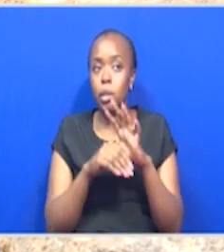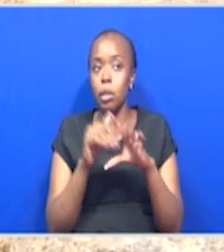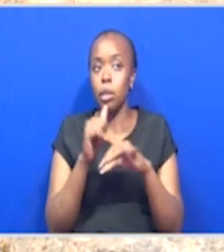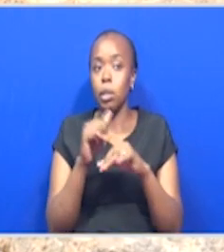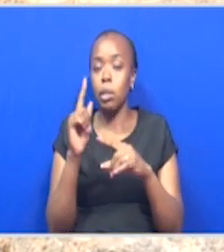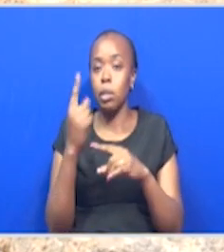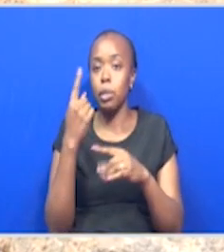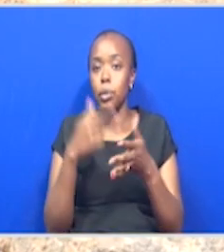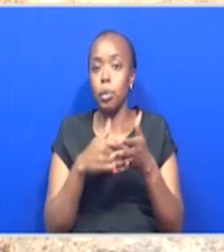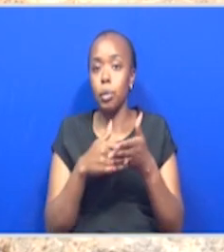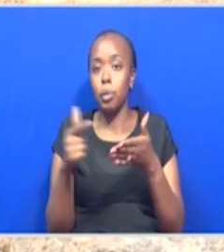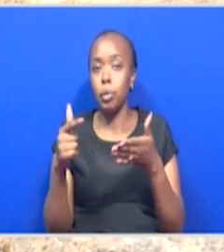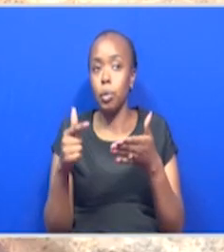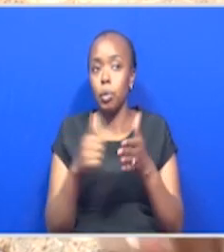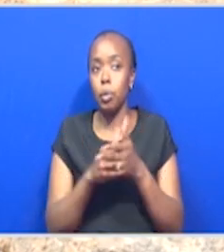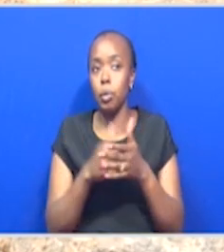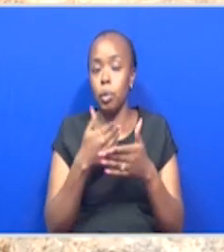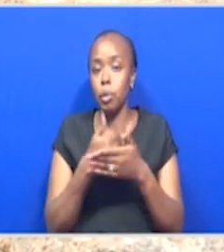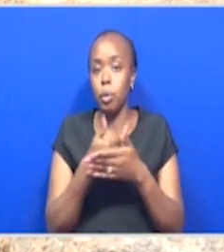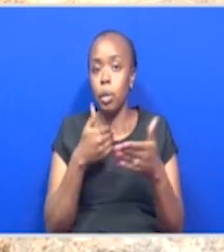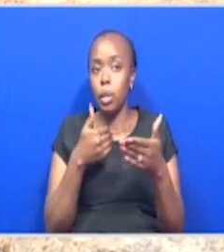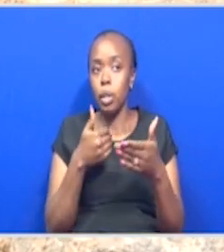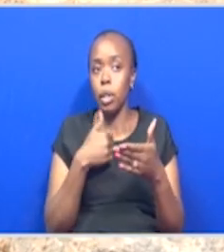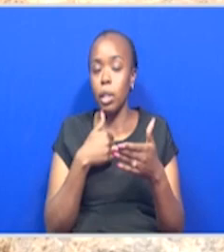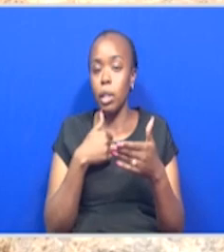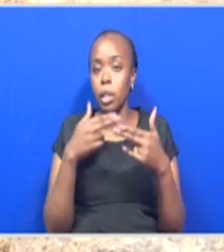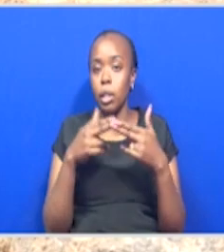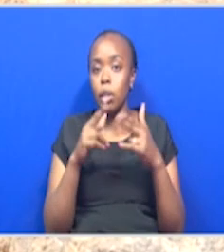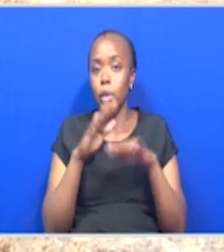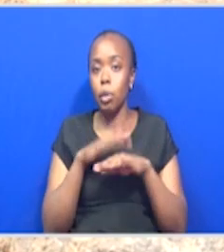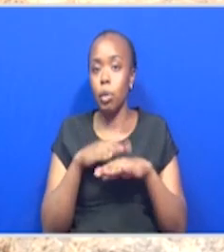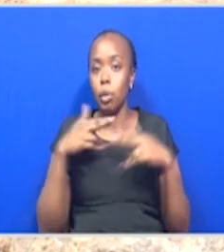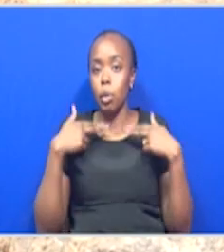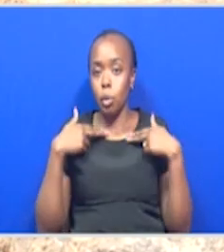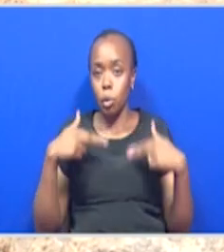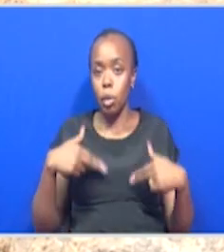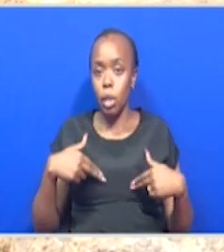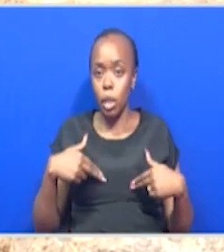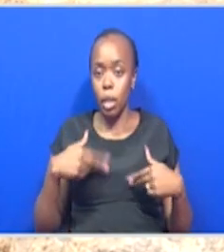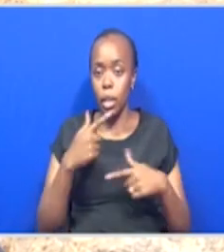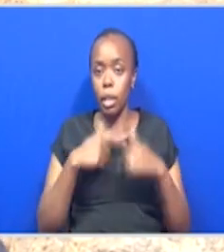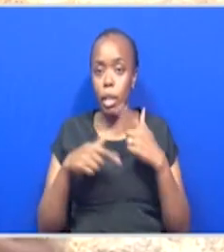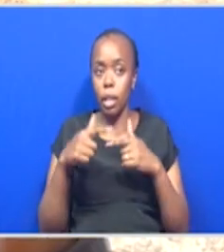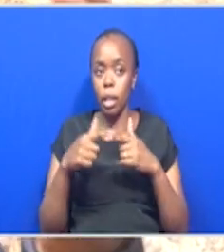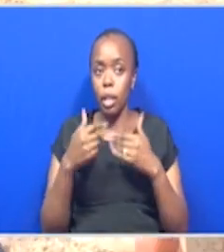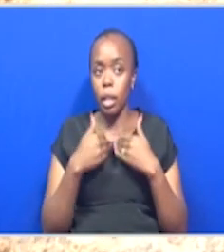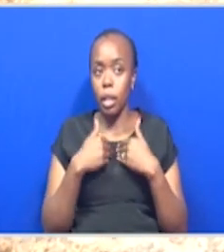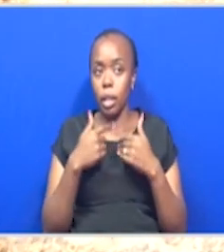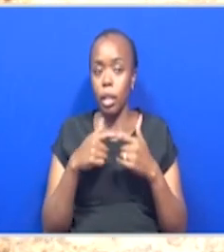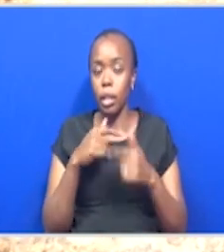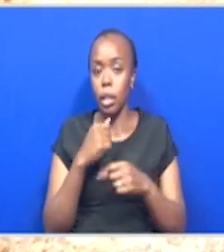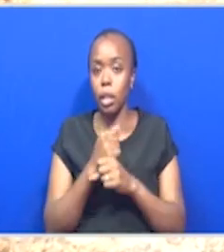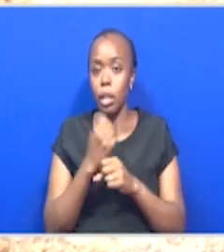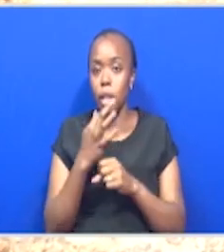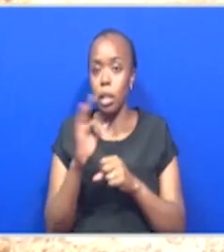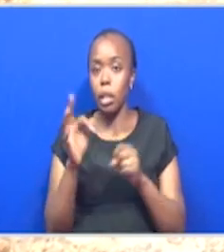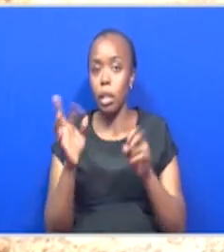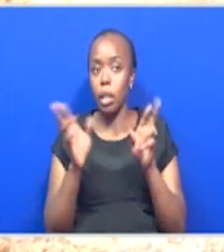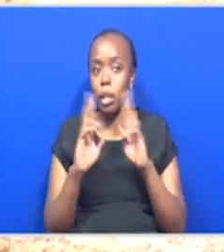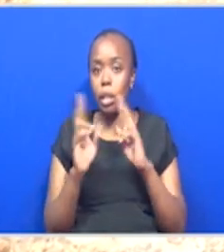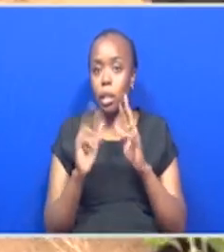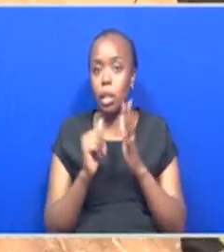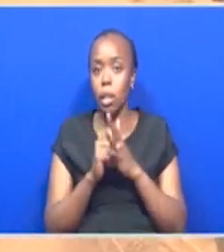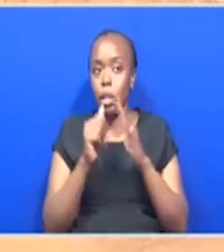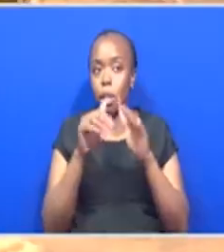moja, na baada ya kupata nafuu nikaja tukafanya shughuli za kutayarisha